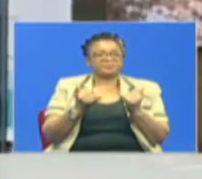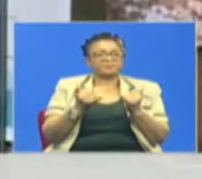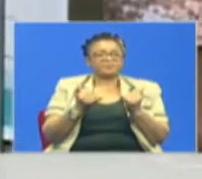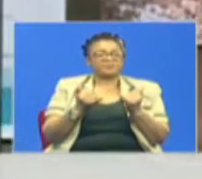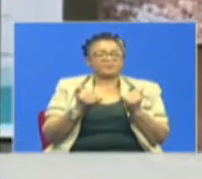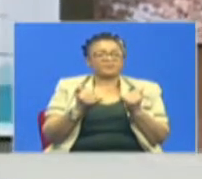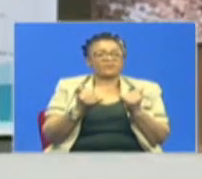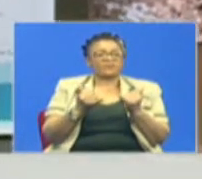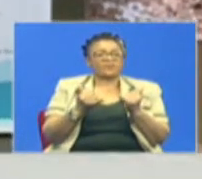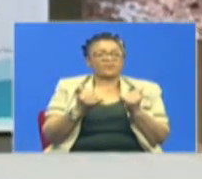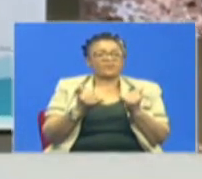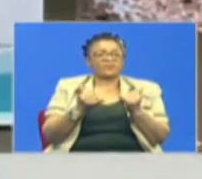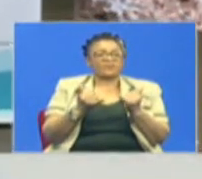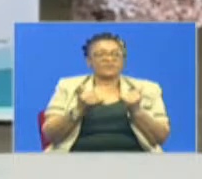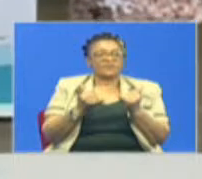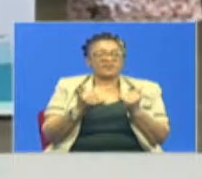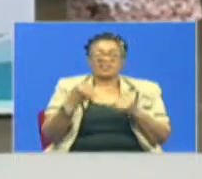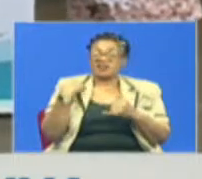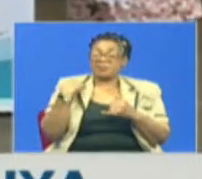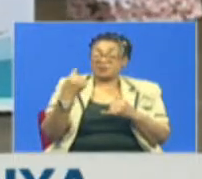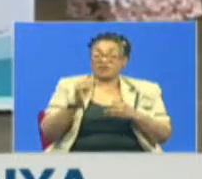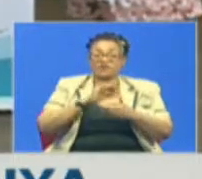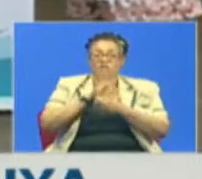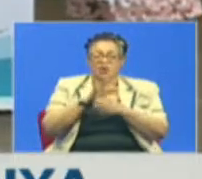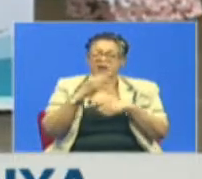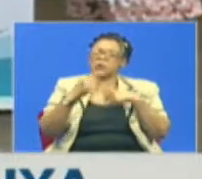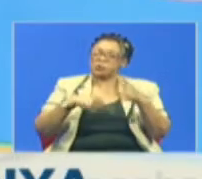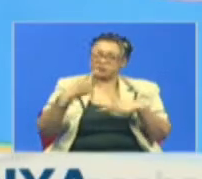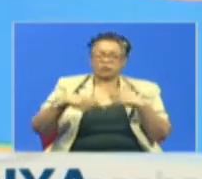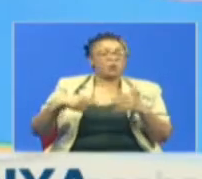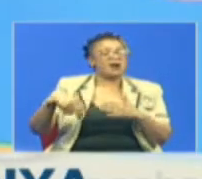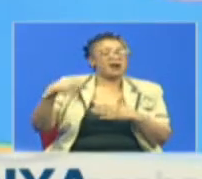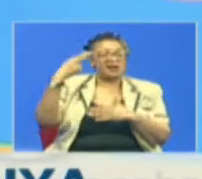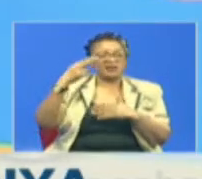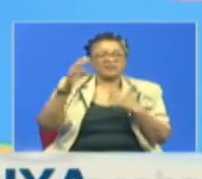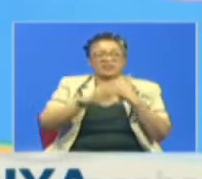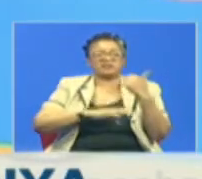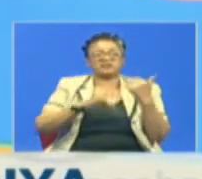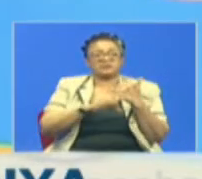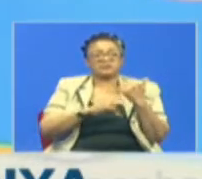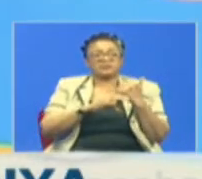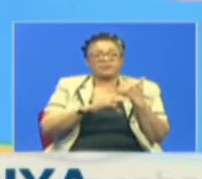Idadi ya wagonjwa wa virusi vya corona inaendelea kuongezeka nchini. We tested